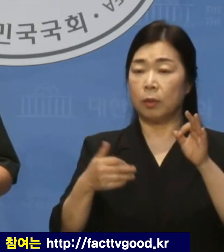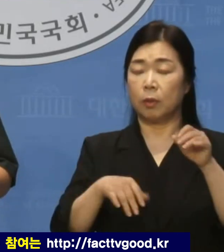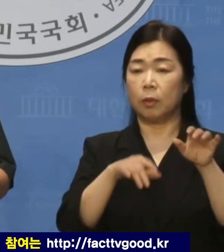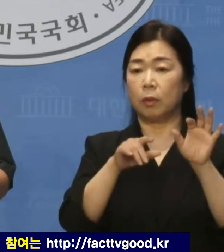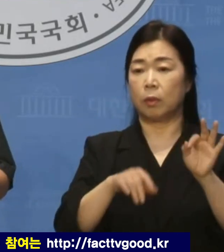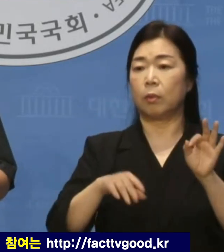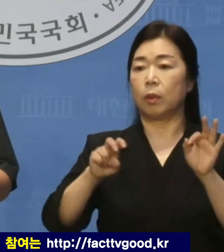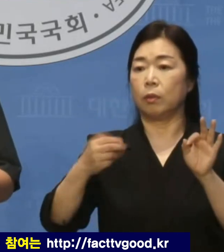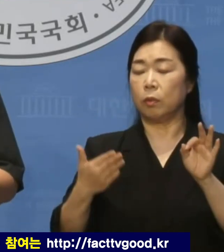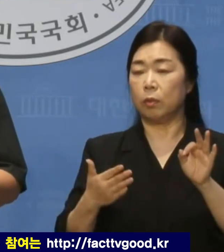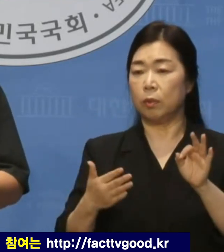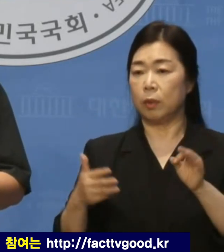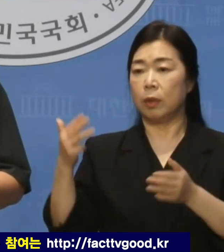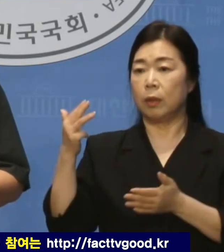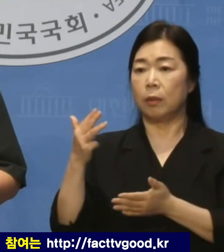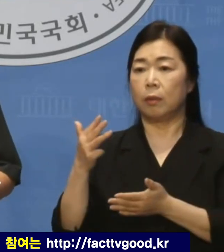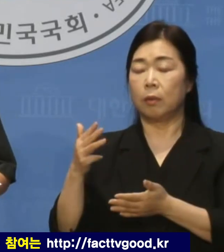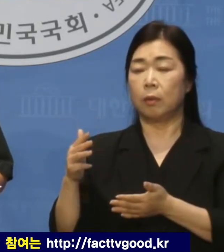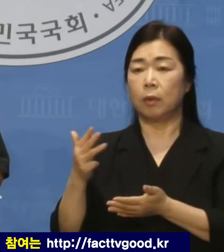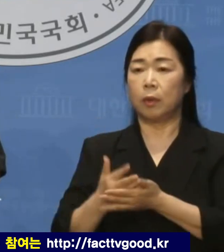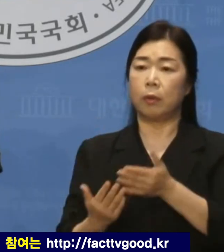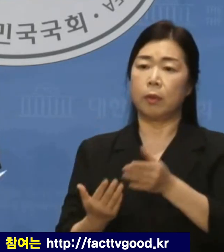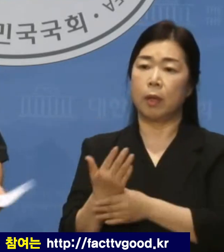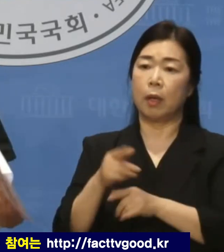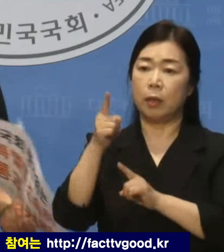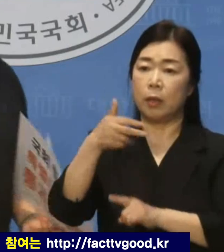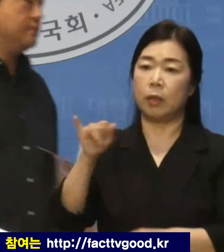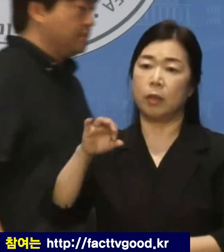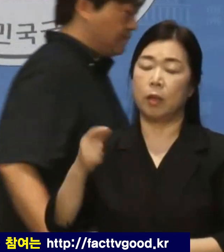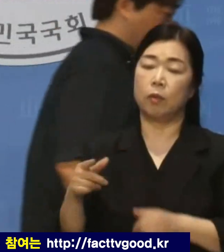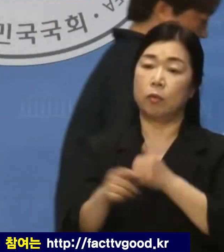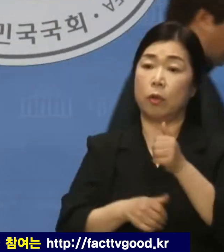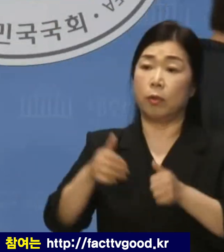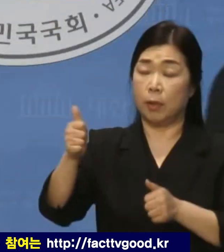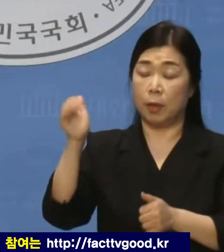시민대책회의 공동운영위원장이신 이지연 운영위원장의 말씀이겠습니다.